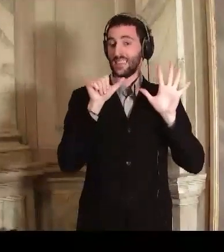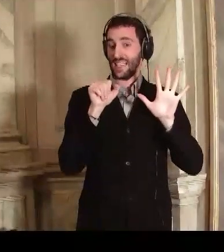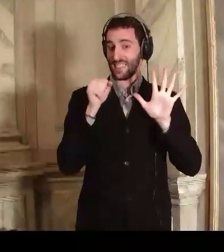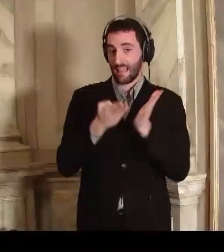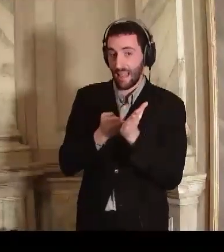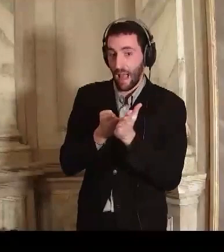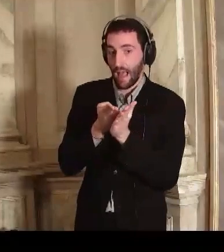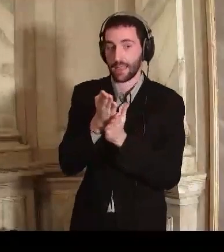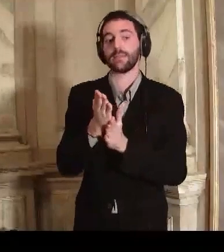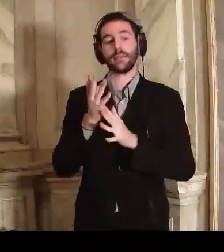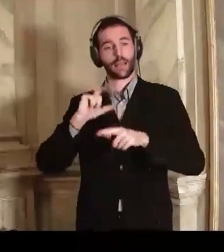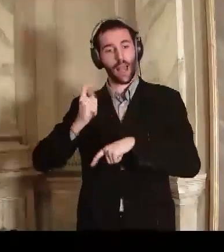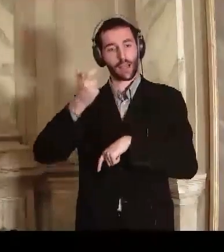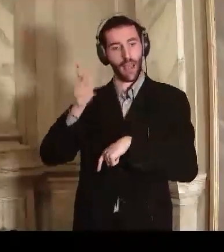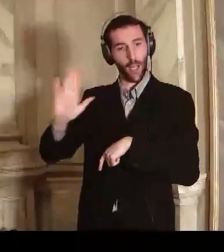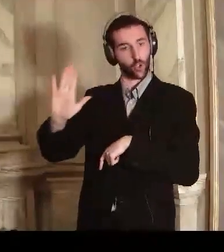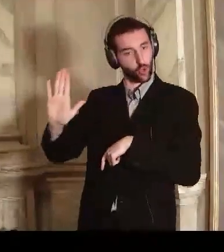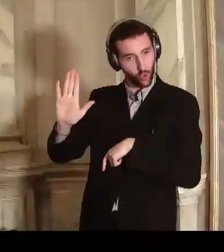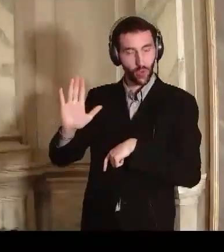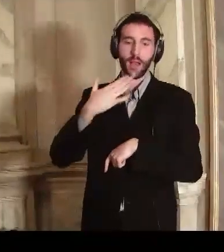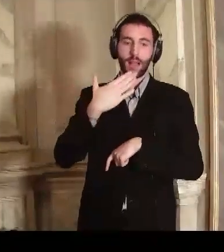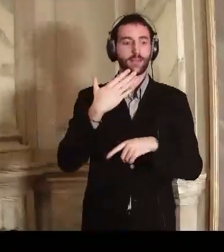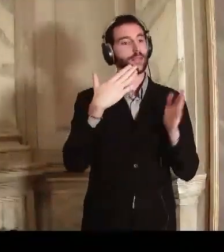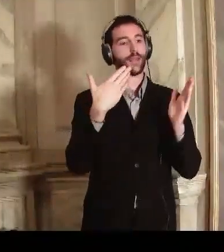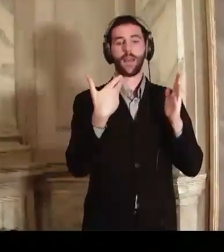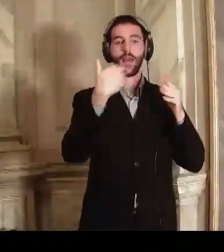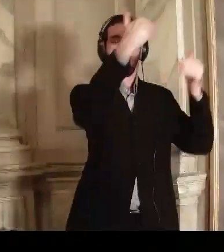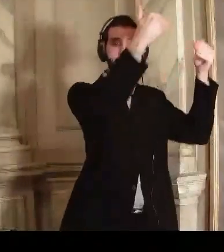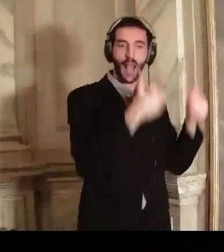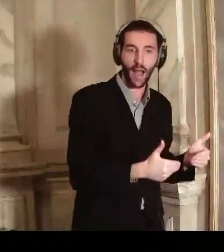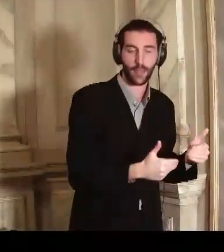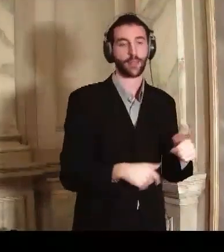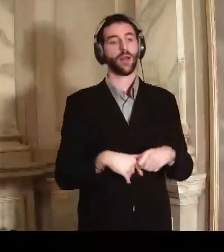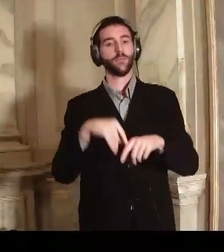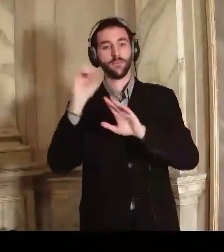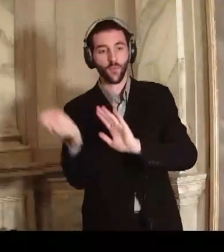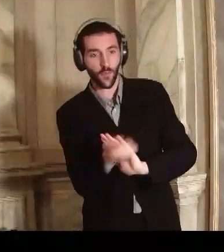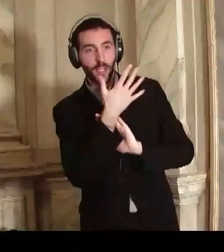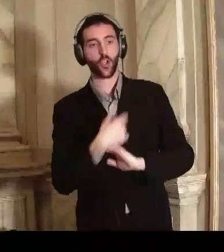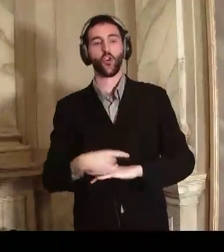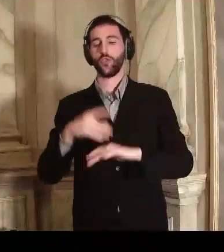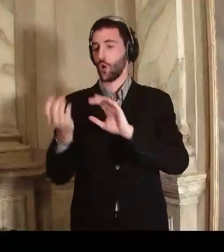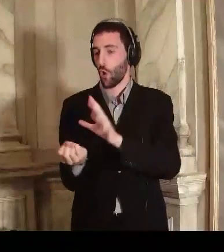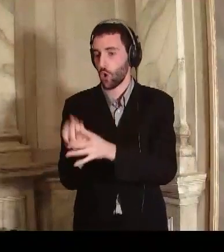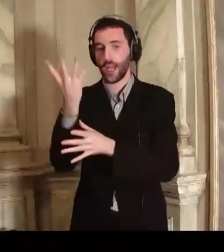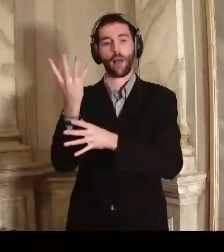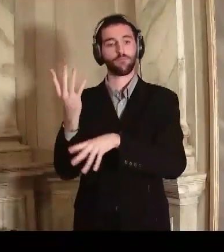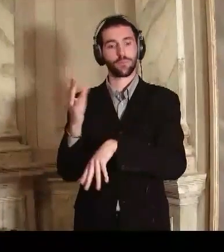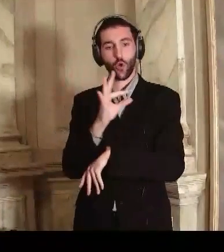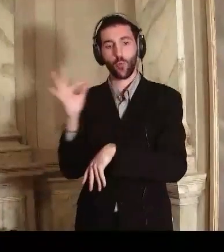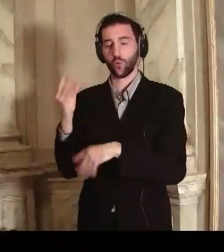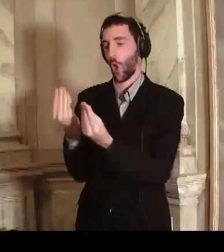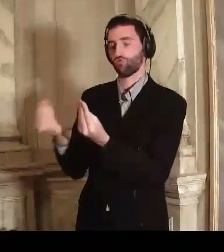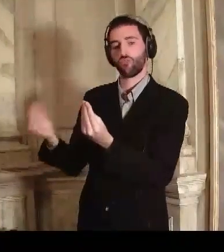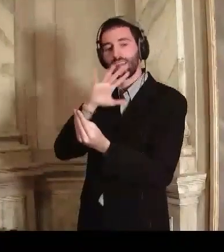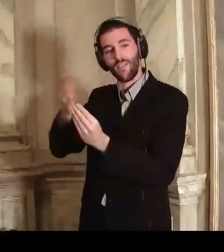la profondità della sua pratica attraverso opere su carta, video, ologrammi, effemera e documentazioni sulle performance.